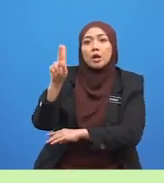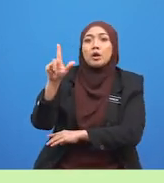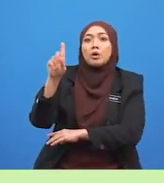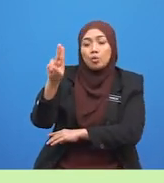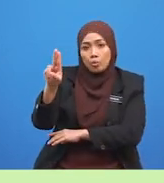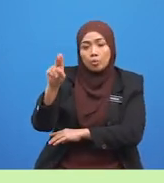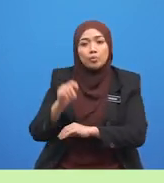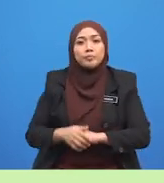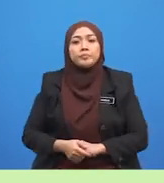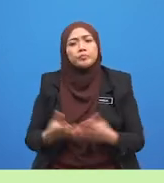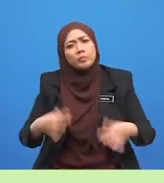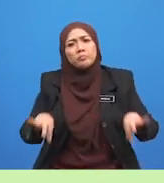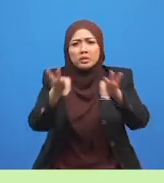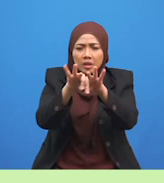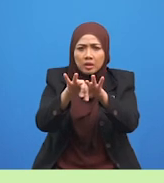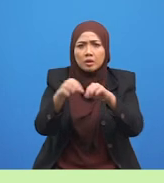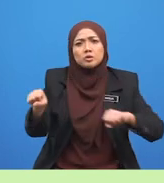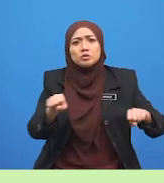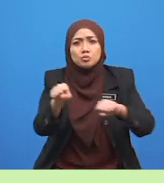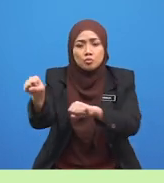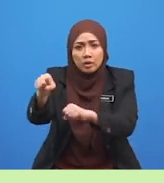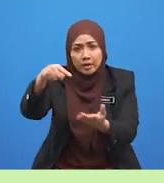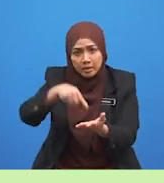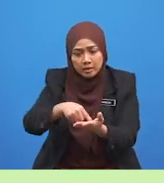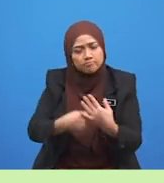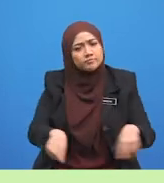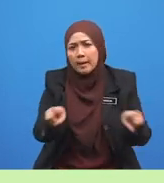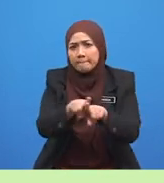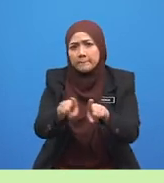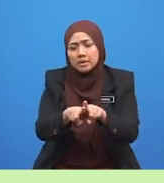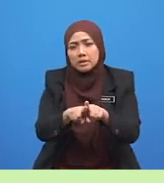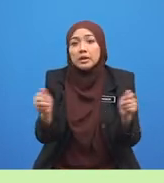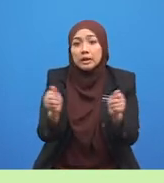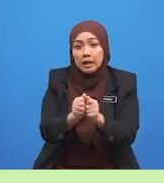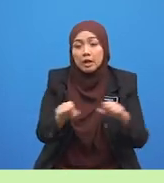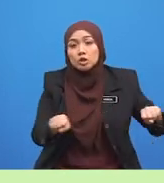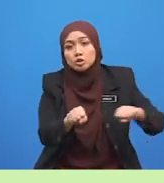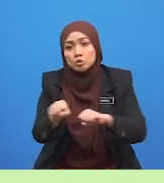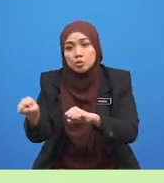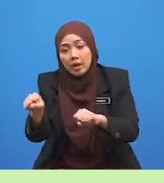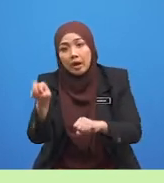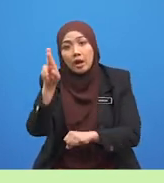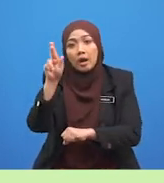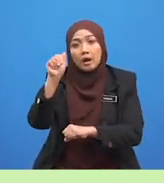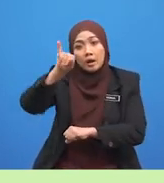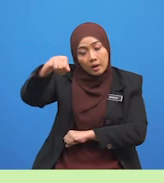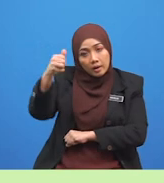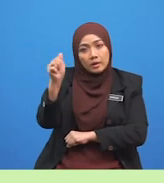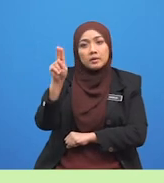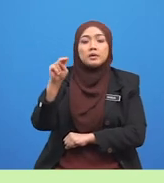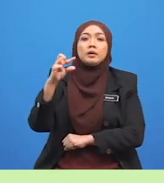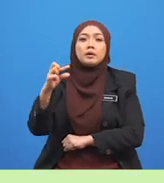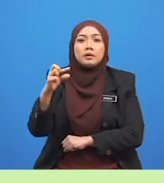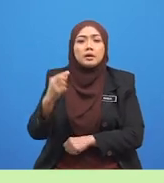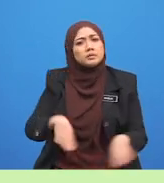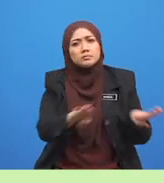Kepentingan Sungai Kinabatangan pula adalah sama dengan kepentingan Sungai Rajang tadi iaitu sebagai